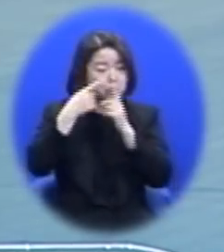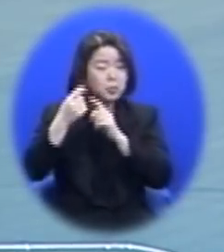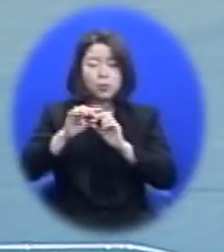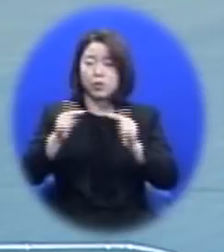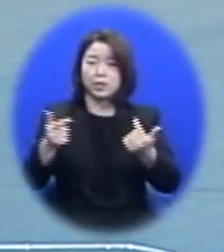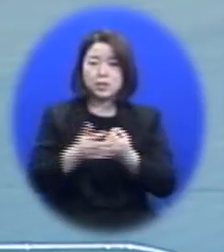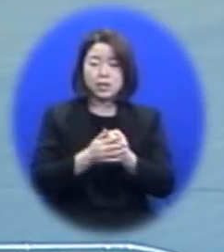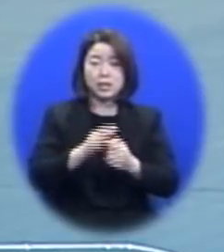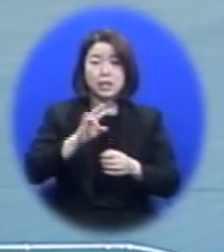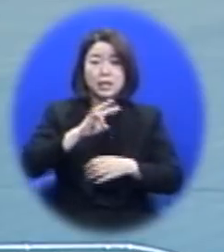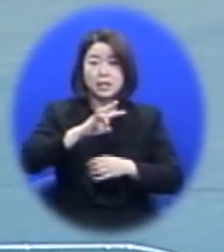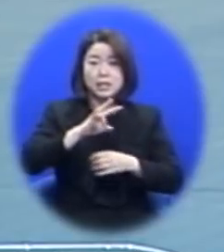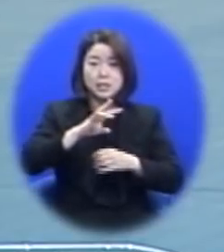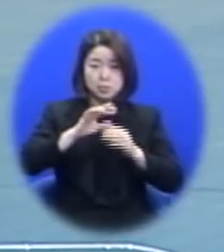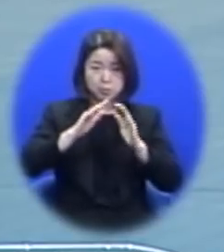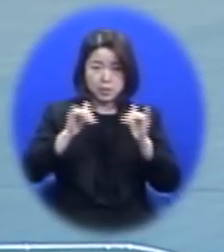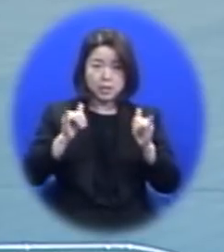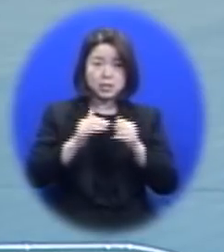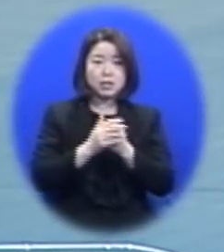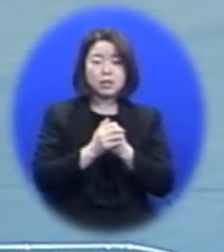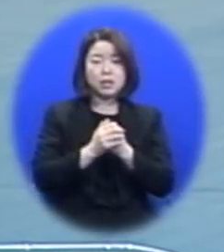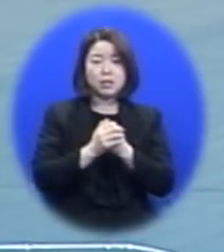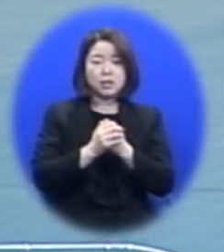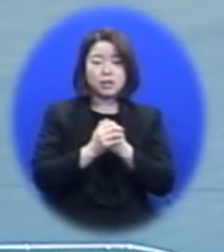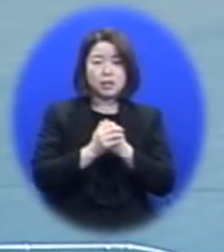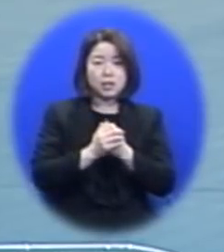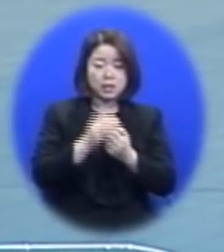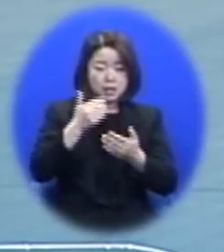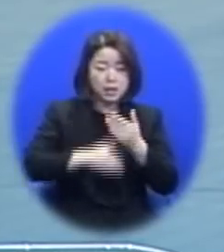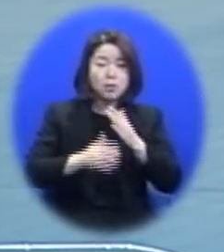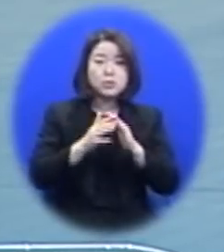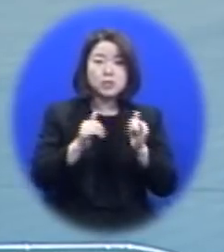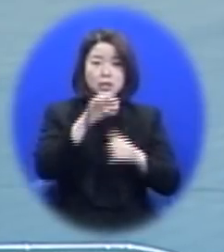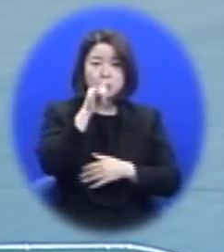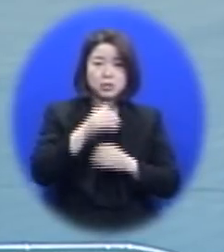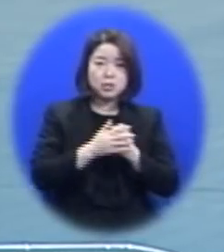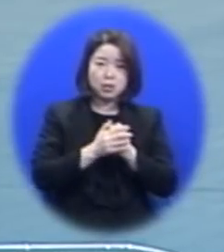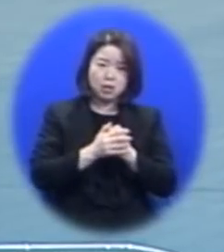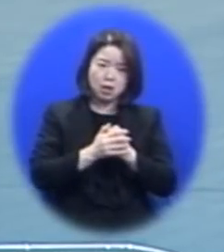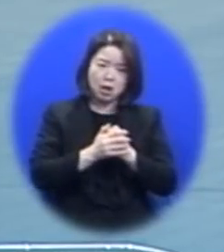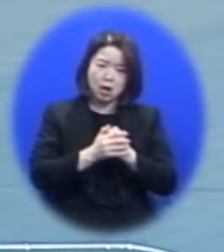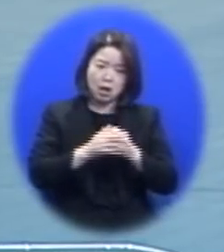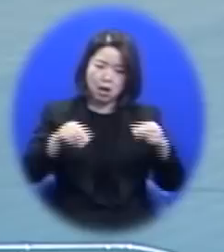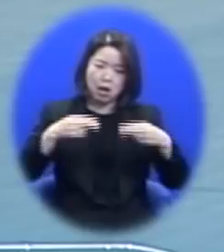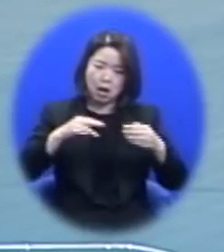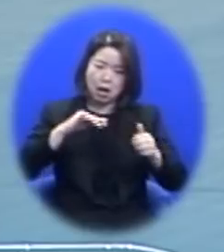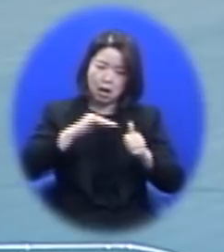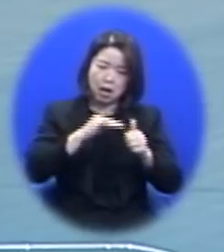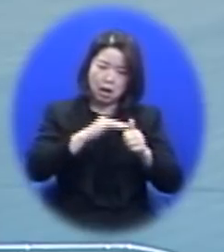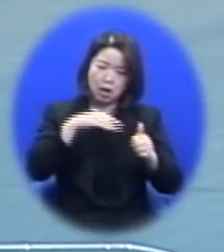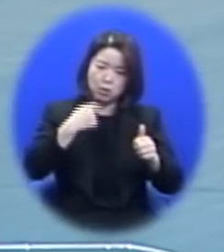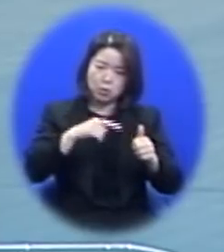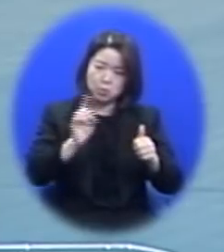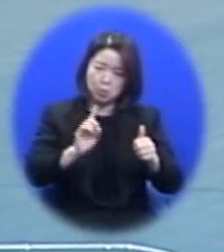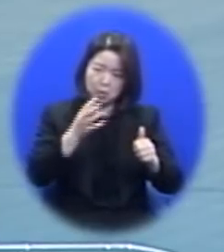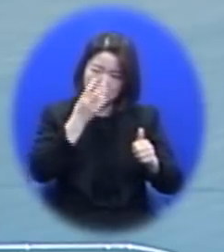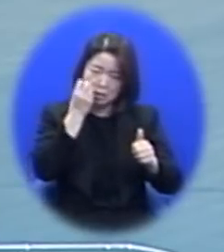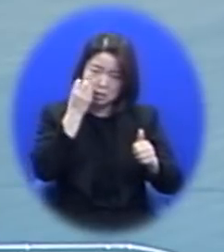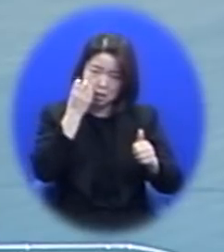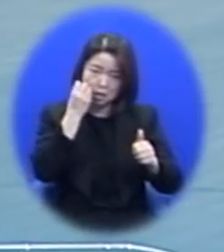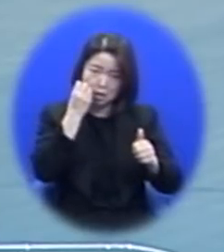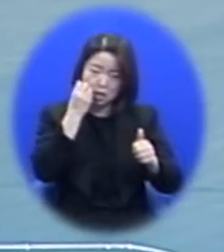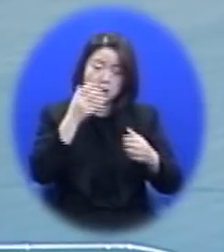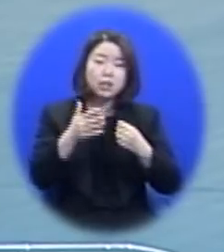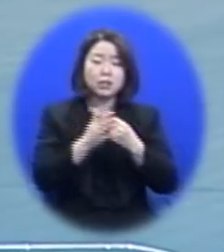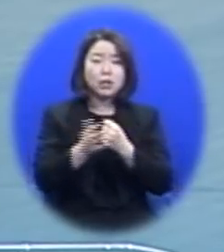24절에 보면 남은 자들이 있었어요. 이세벨의 교훈이 아무래도 이상하다고 생각하면서 이세벨에게 속하지